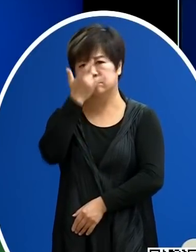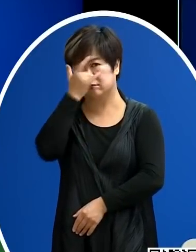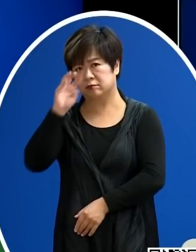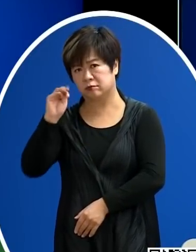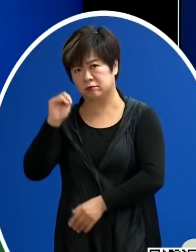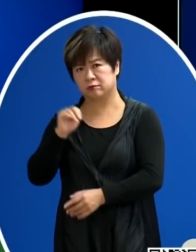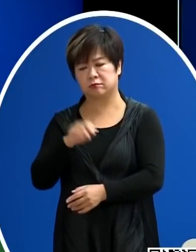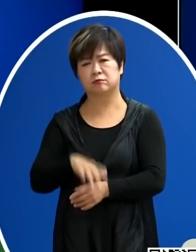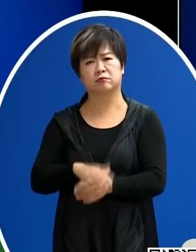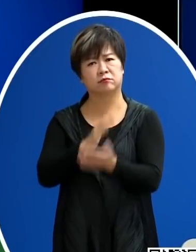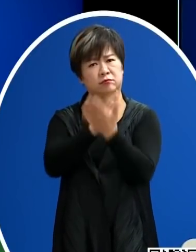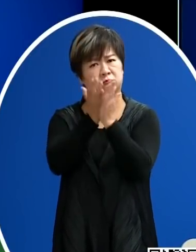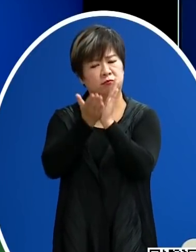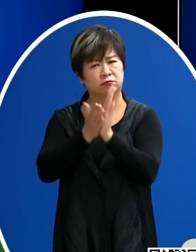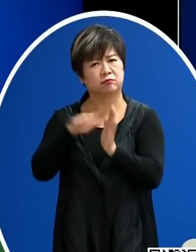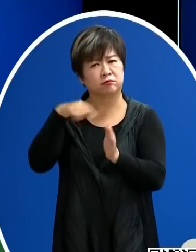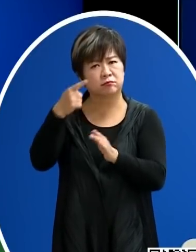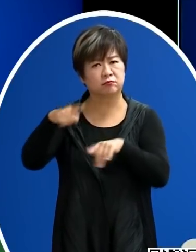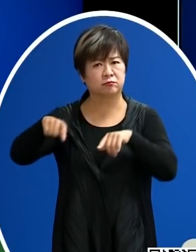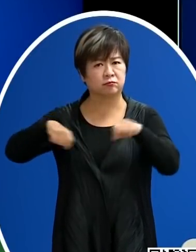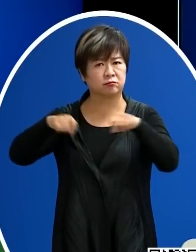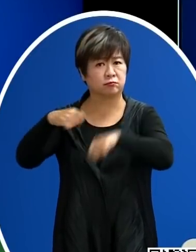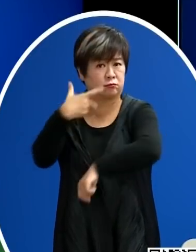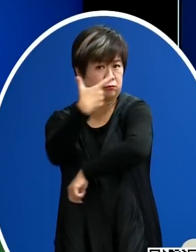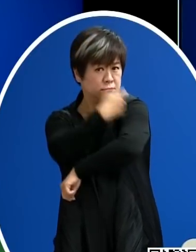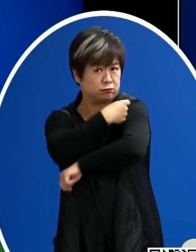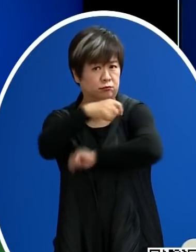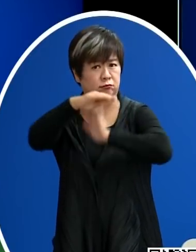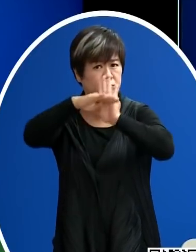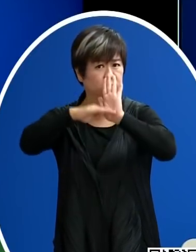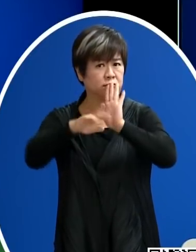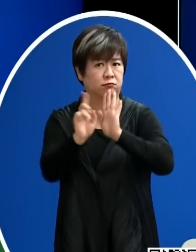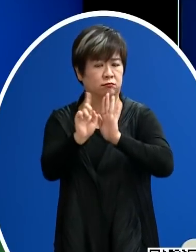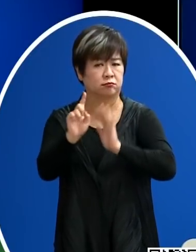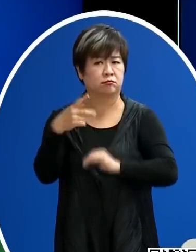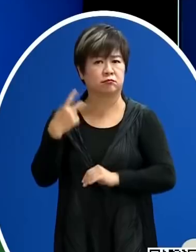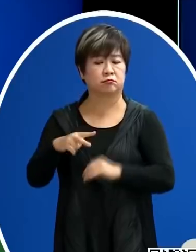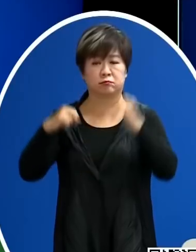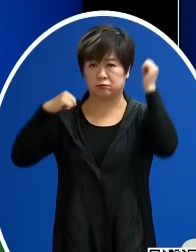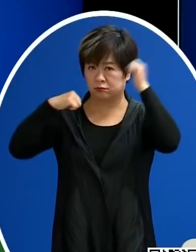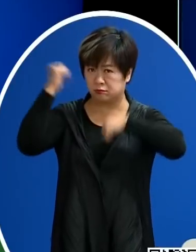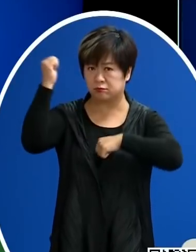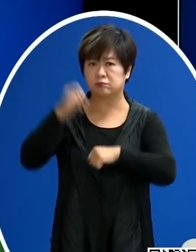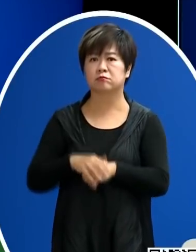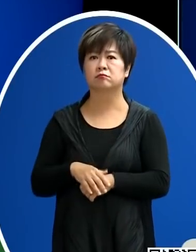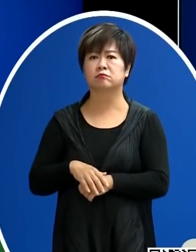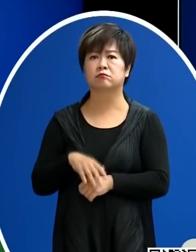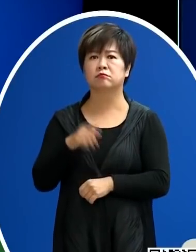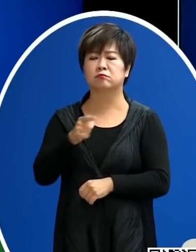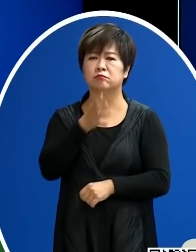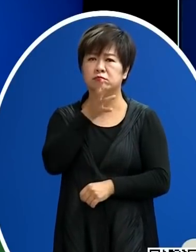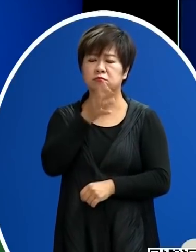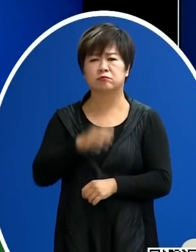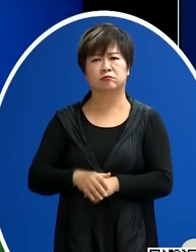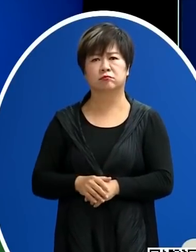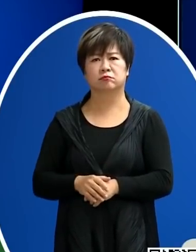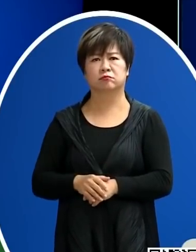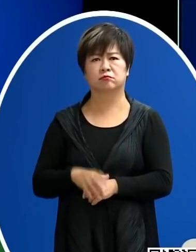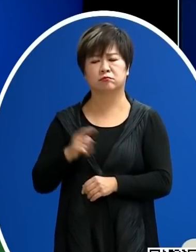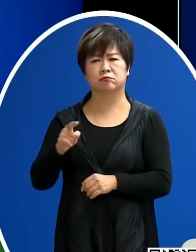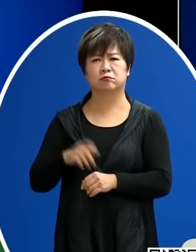疫苗接下来的施打规划是什么？那第二个问题想请问指挥官，你在上午的时候有说我们不会在疫